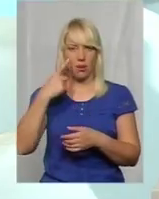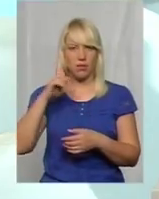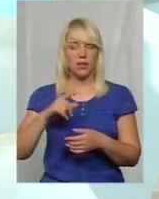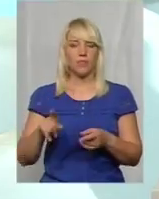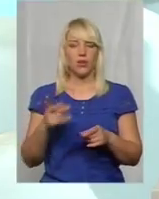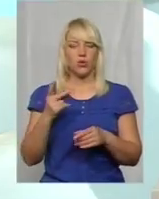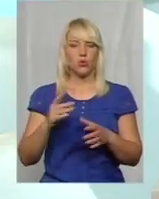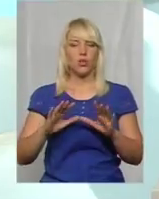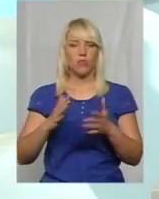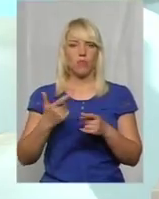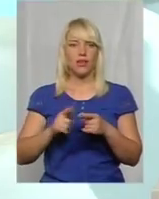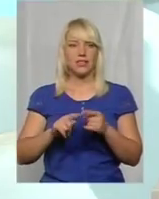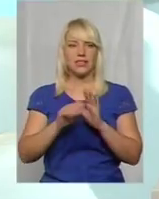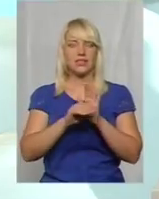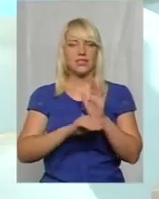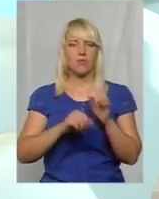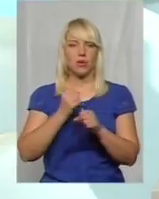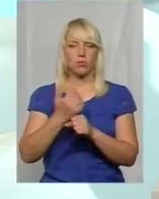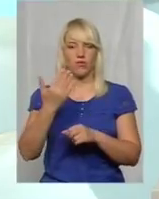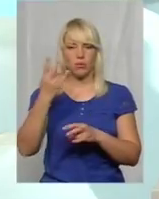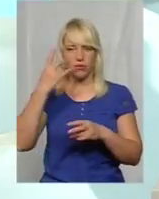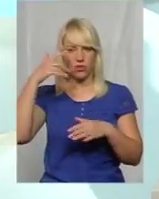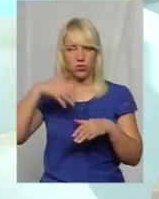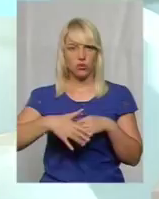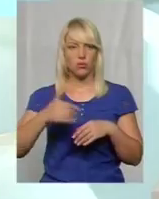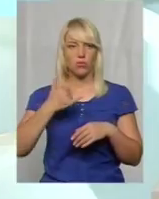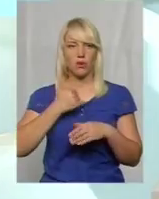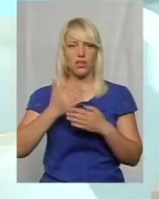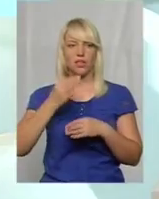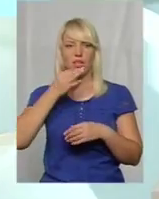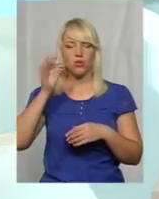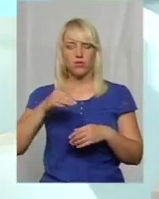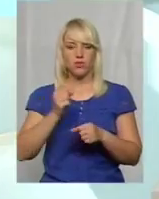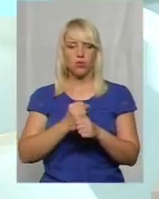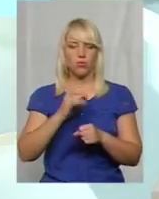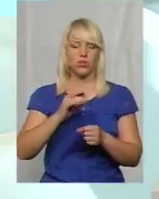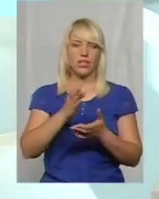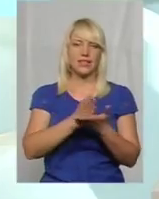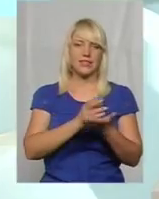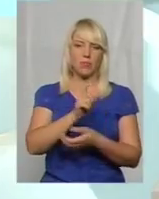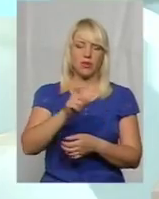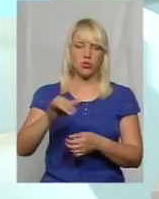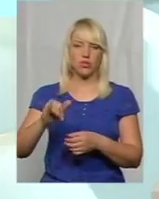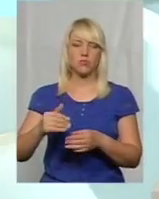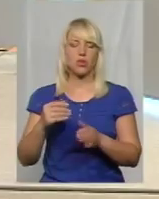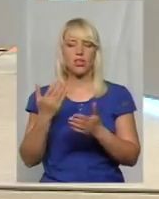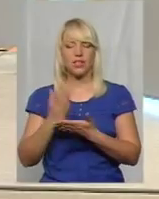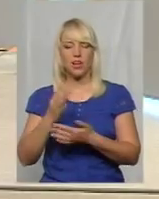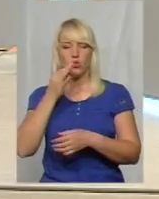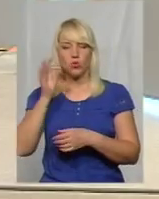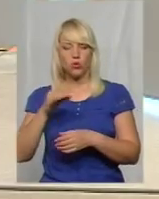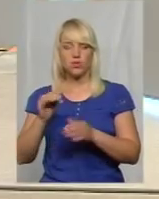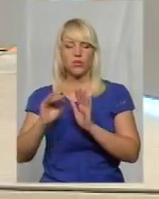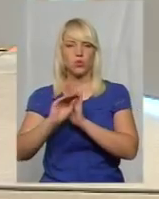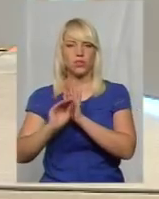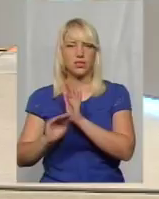також системна робота, і ви маєте розуміти. Тобто я маю досвід сьогодні роботи і з персоналом, і маю досвід роботи в системі. Це була інша система,